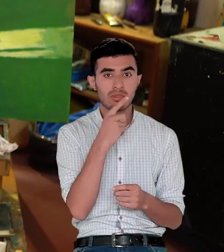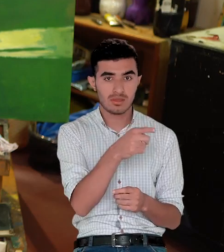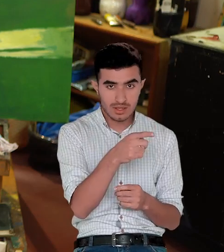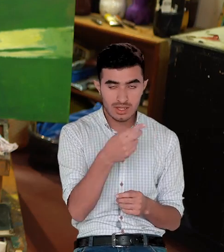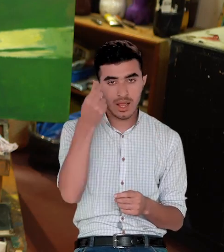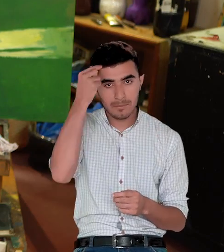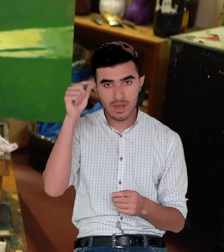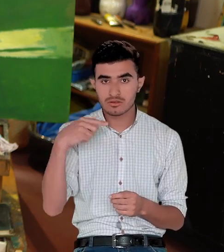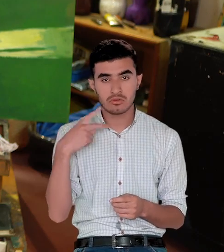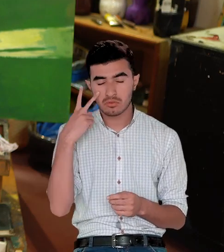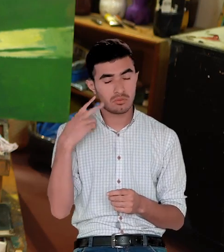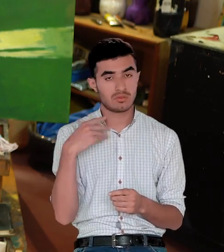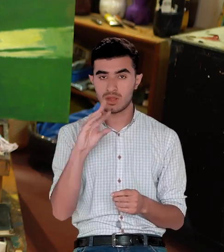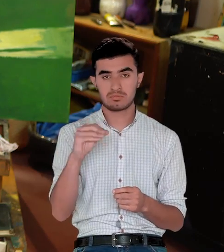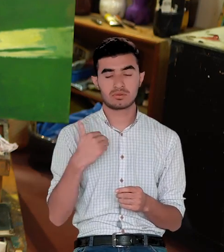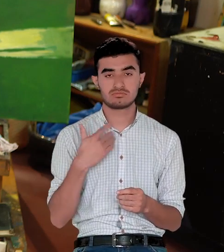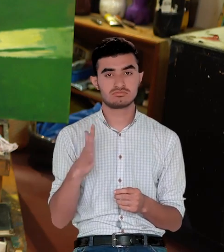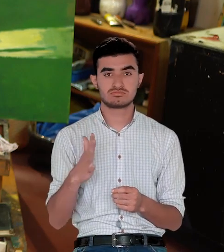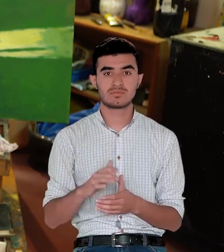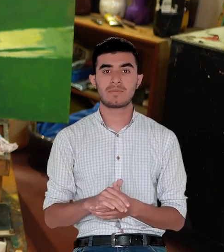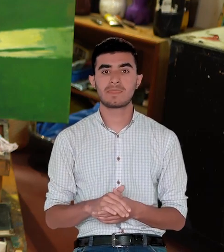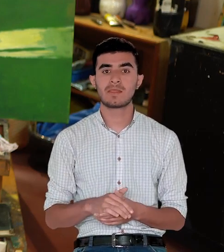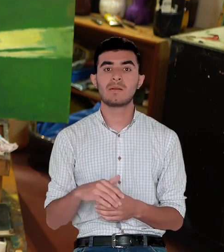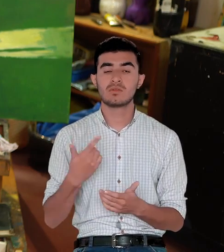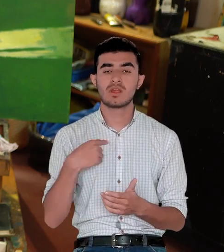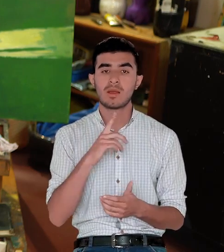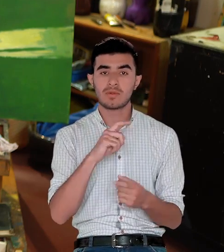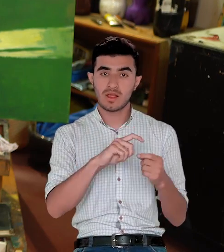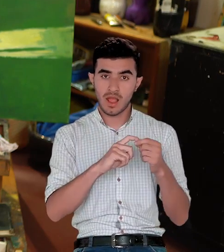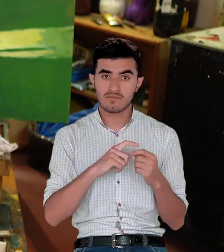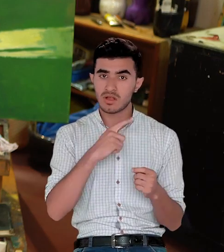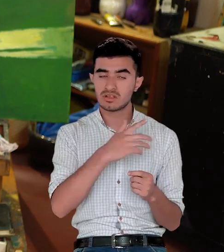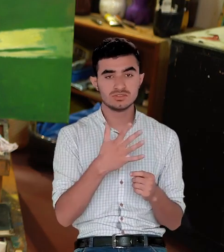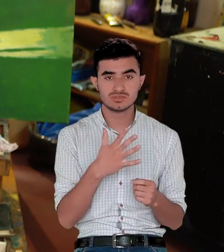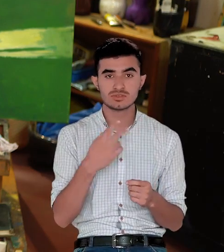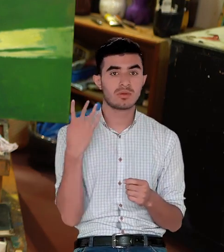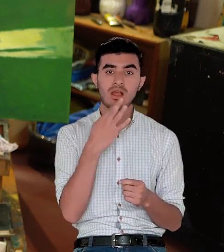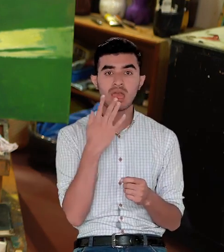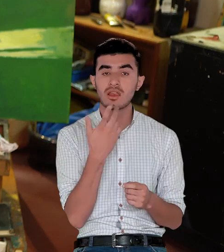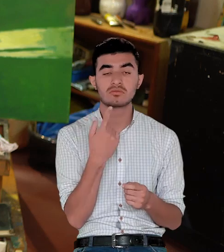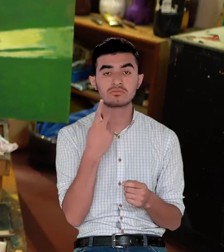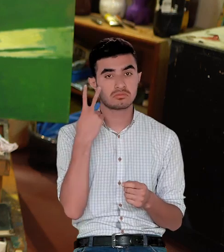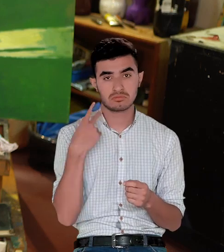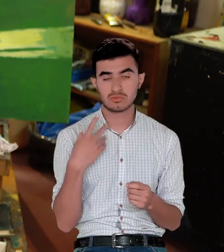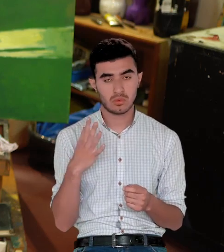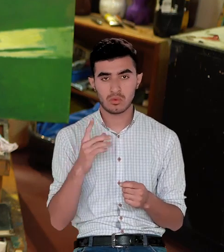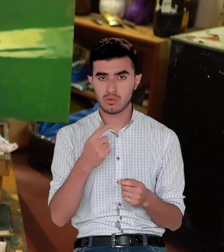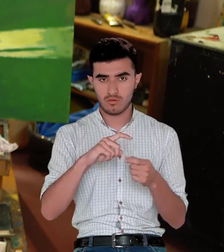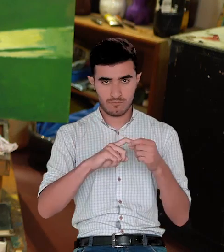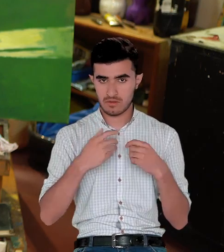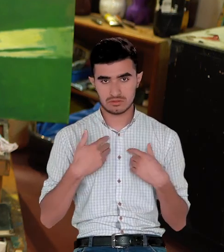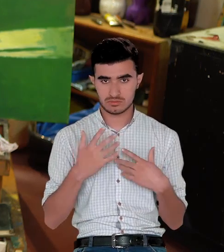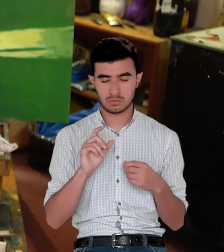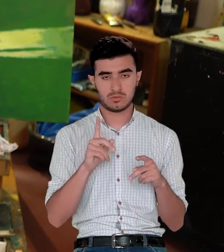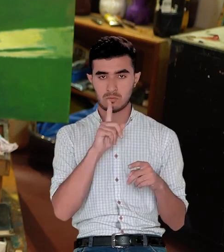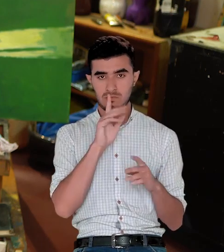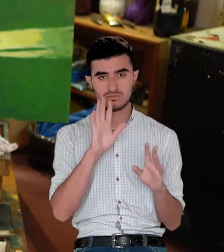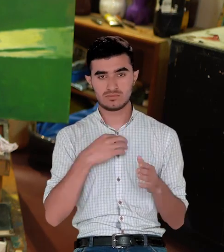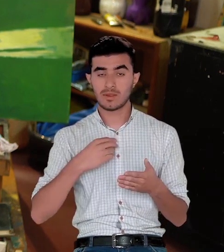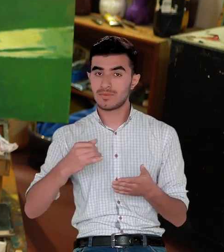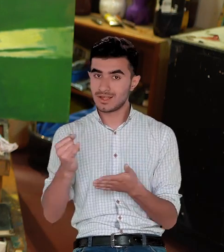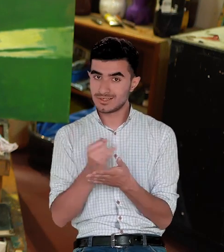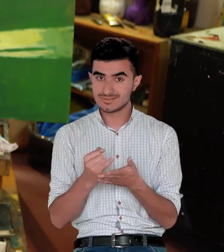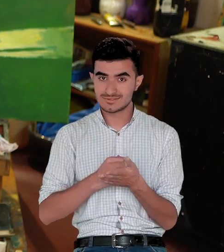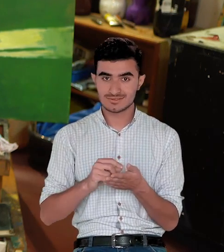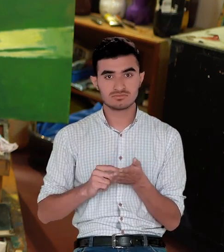تھا کہ یہ رنگ بتاؤ کون سے ہیں. تو مجھے انہوں نے کہا کہ یہ تصویریں جو بنا کے لایا